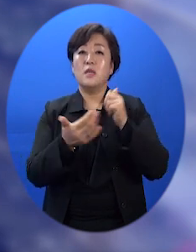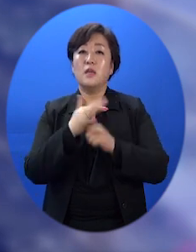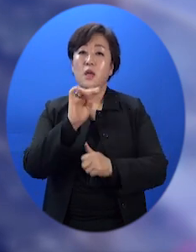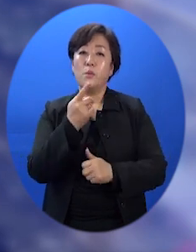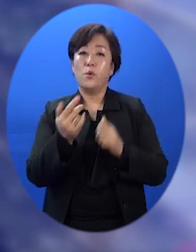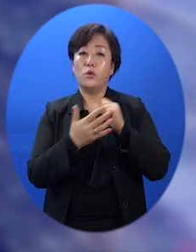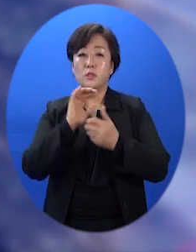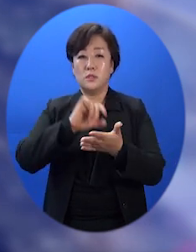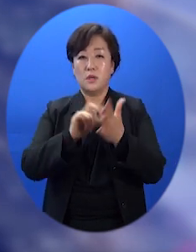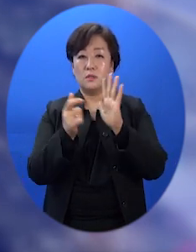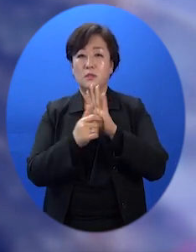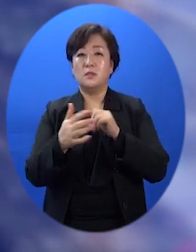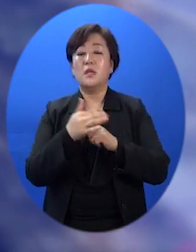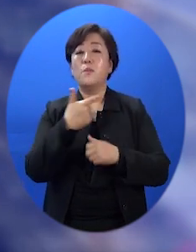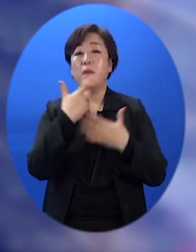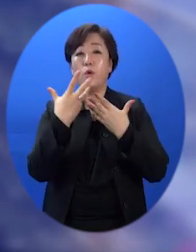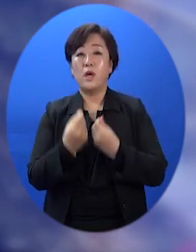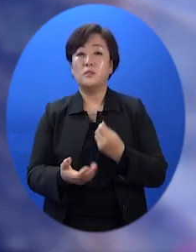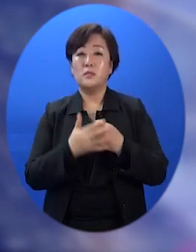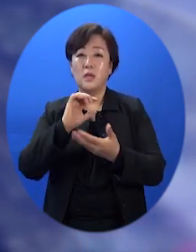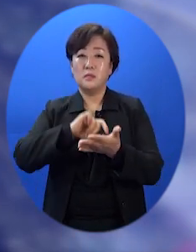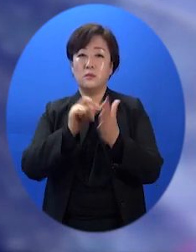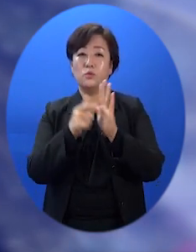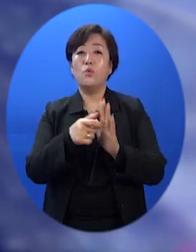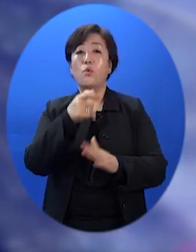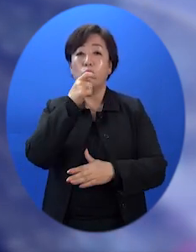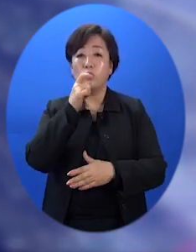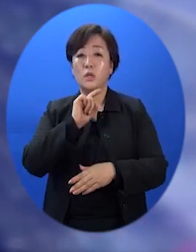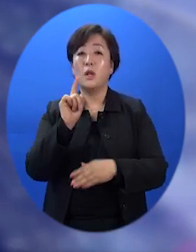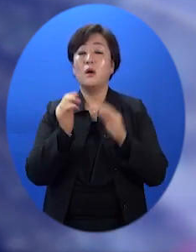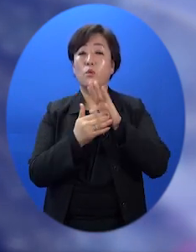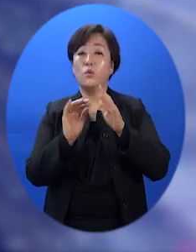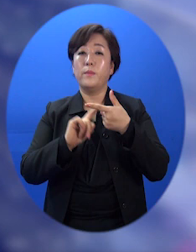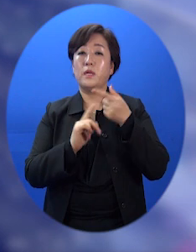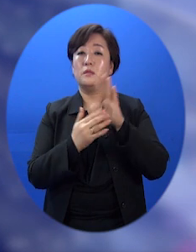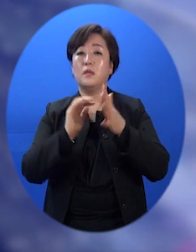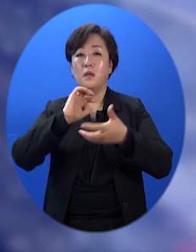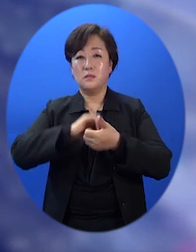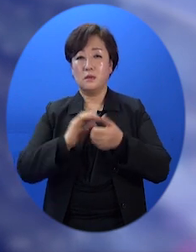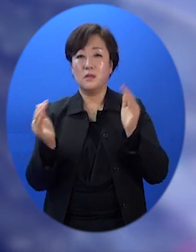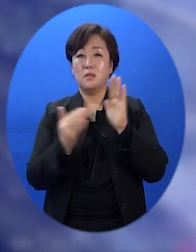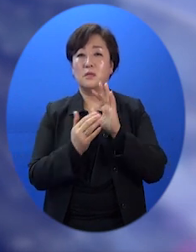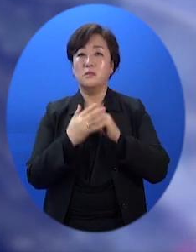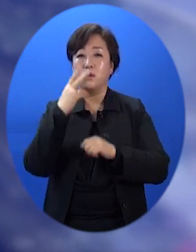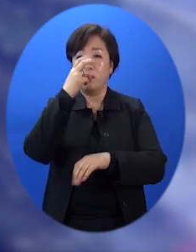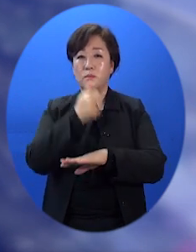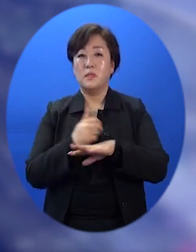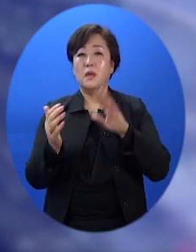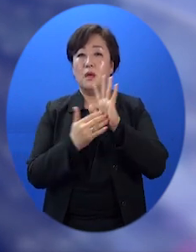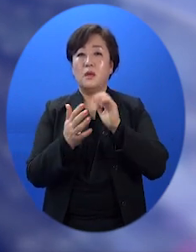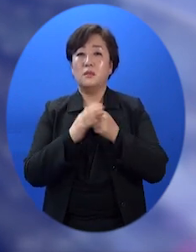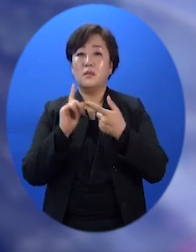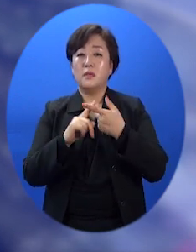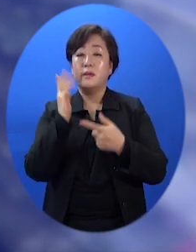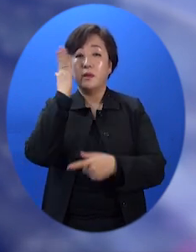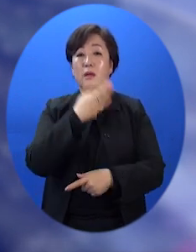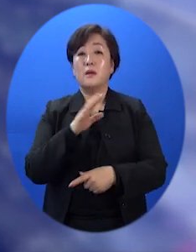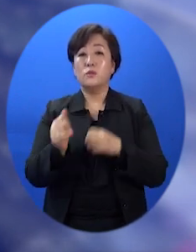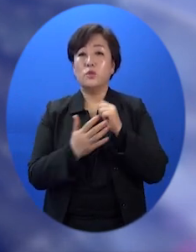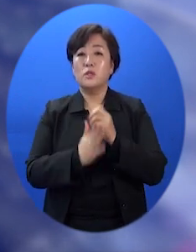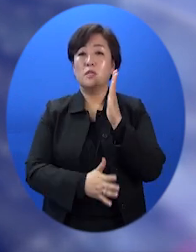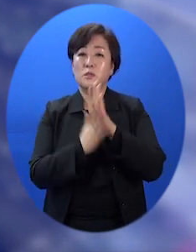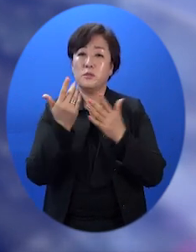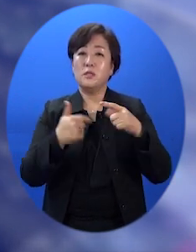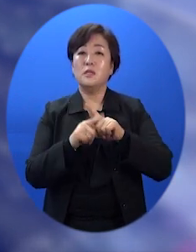기준에 적합한 매우 안전한 수준이라고 밝혔는데요. 정기적인 수질 검사로 안전하고 깨끗한 물이기 때문에